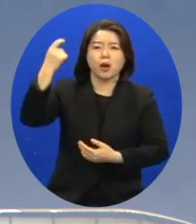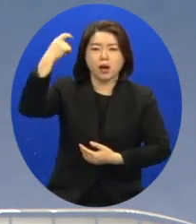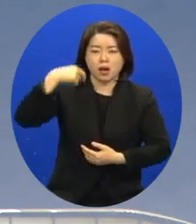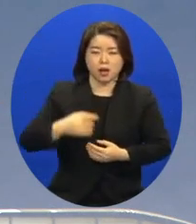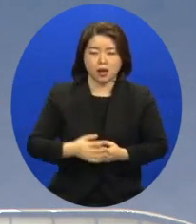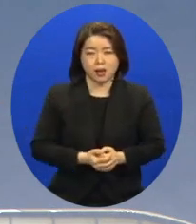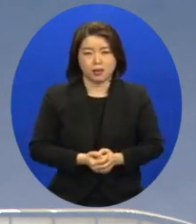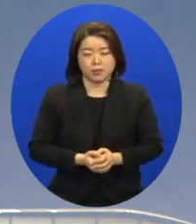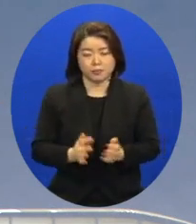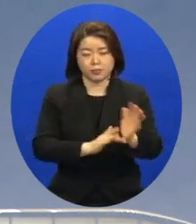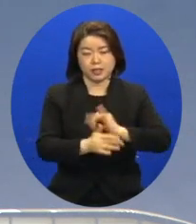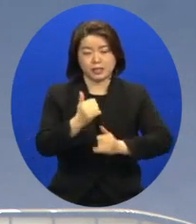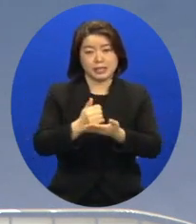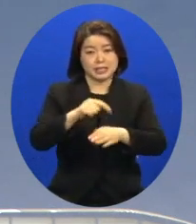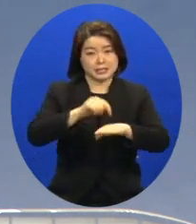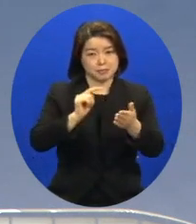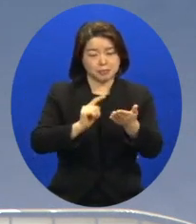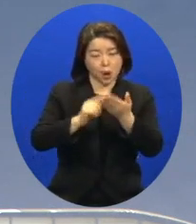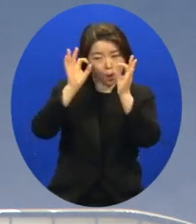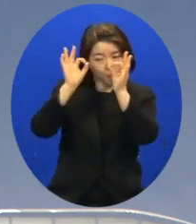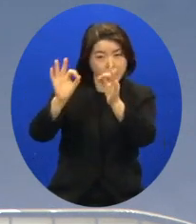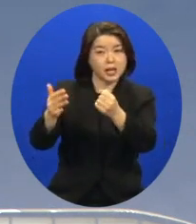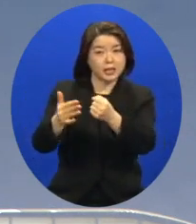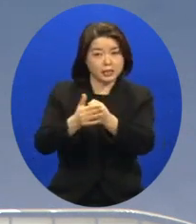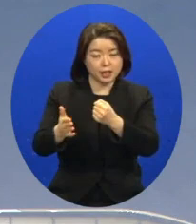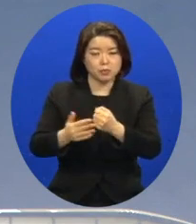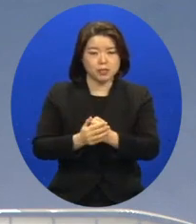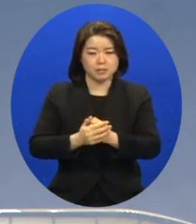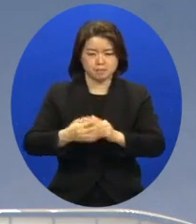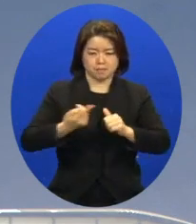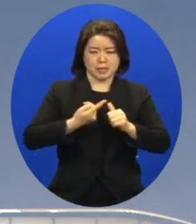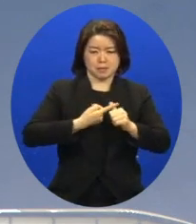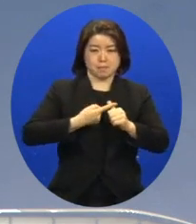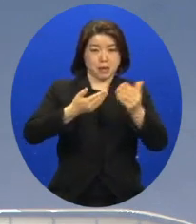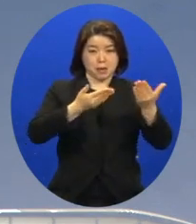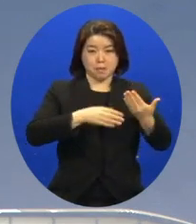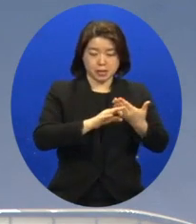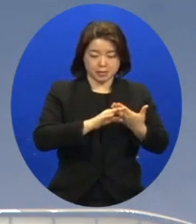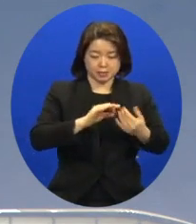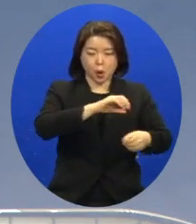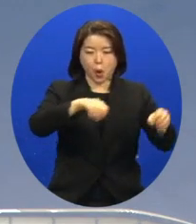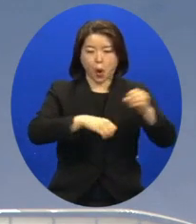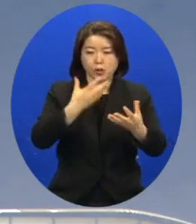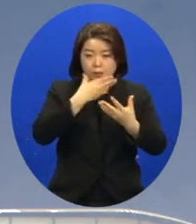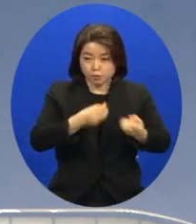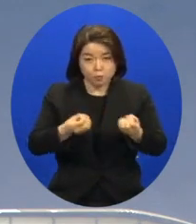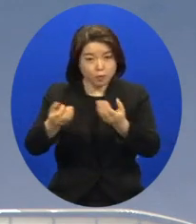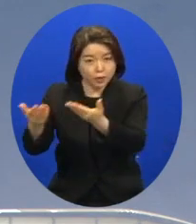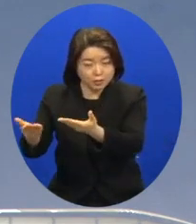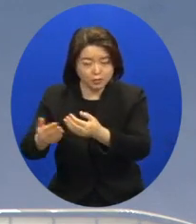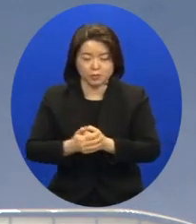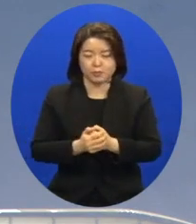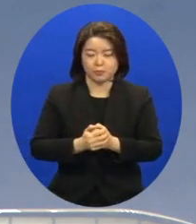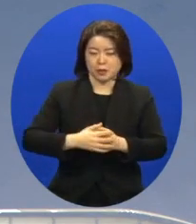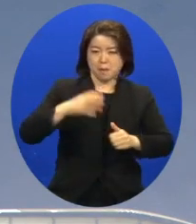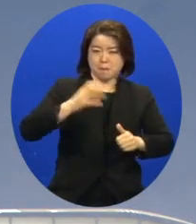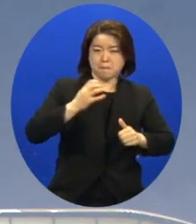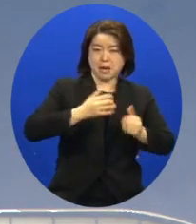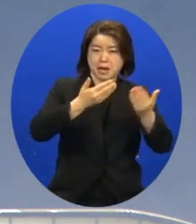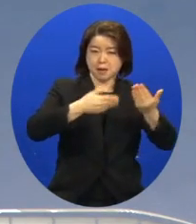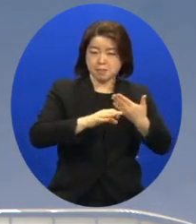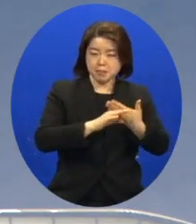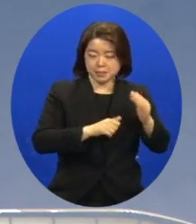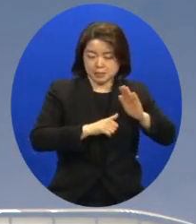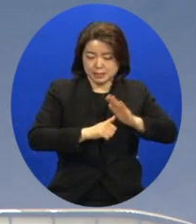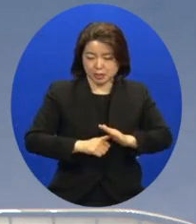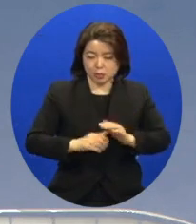예수님의 마음으로 보았기 때문에 사도 바울은 욕을 먹으면 도리어 축복하여 주고 박해를 받으면 참고